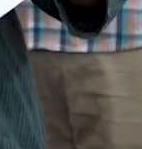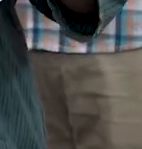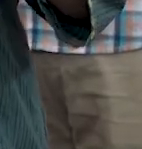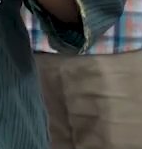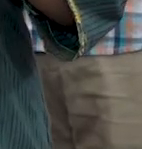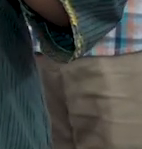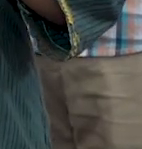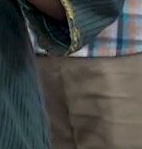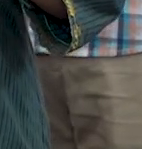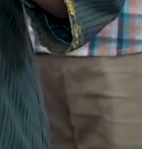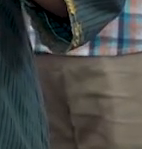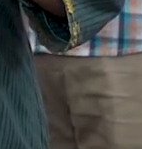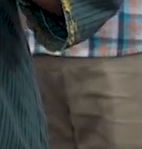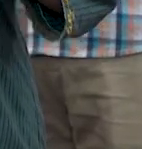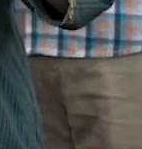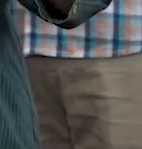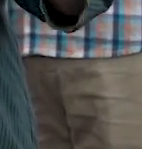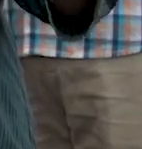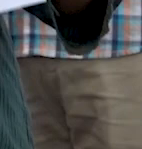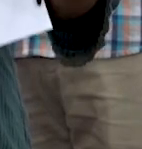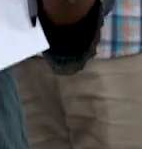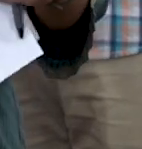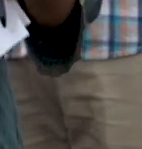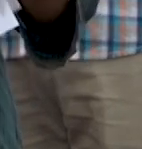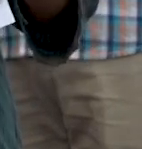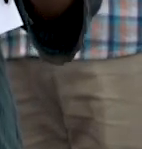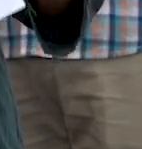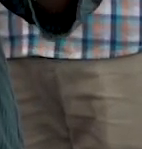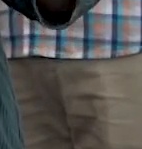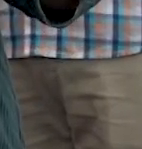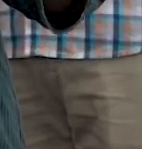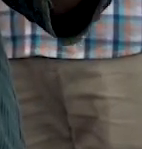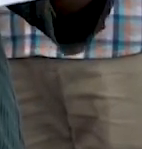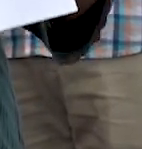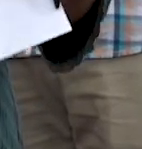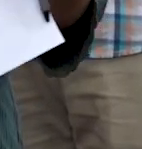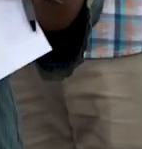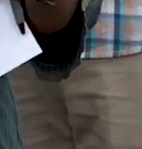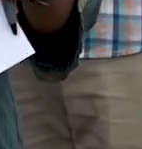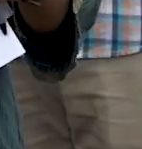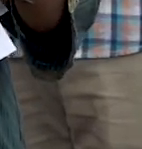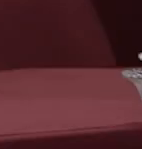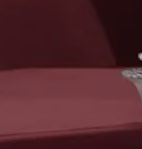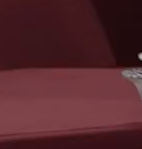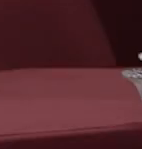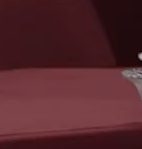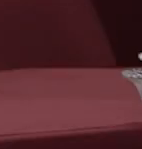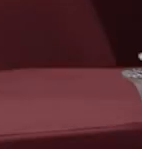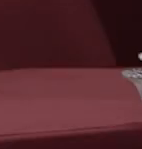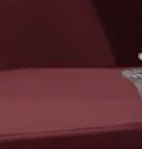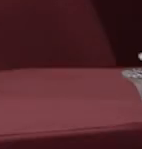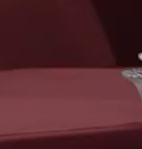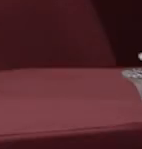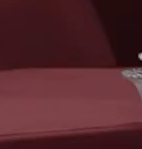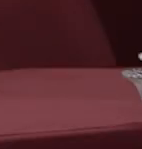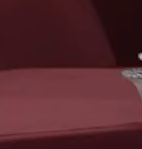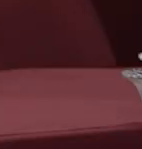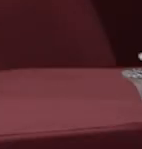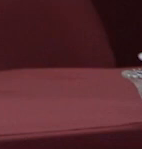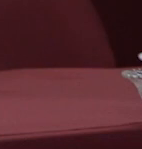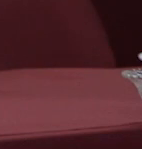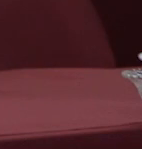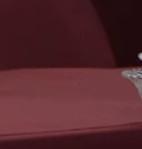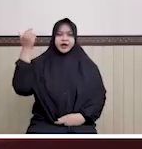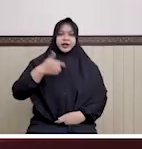pendampingan dari Sigap proses di kepolisian Kejaksaan dan pengadilan Pancar yo ya waktu itu kemudian